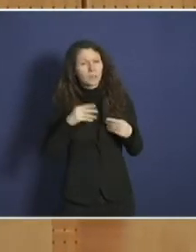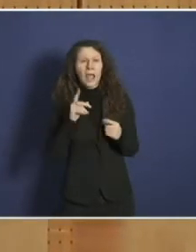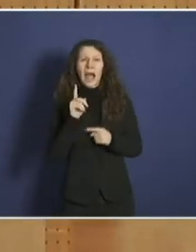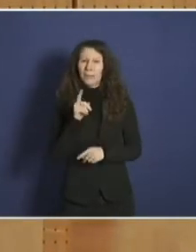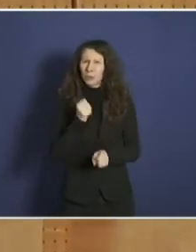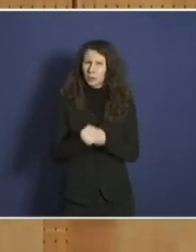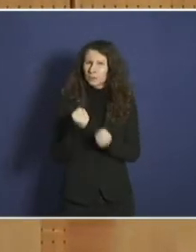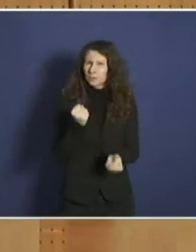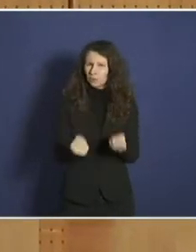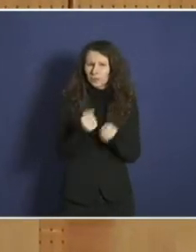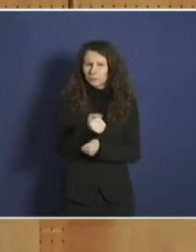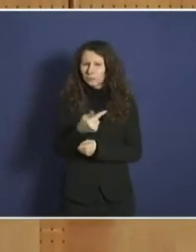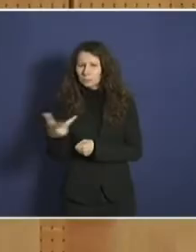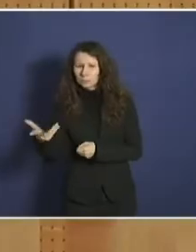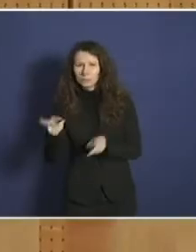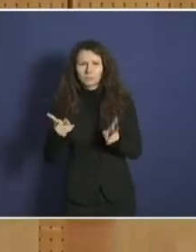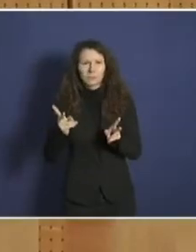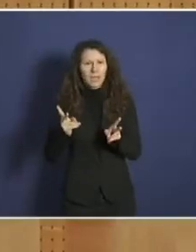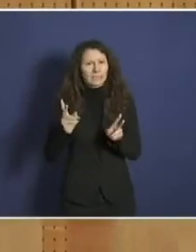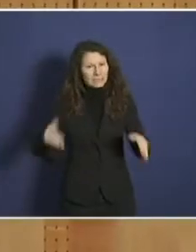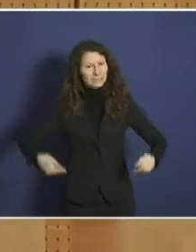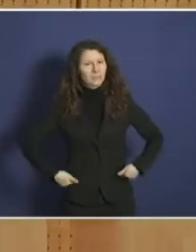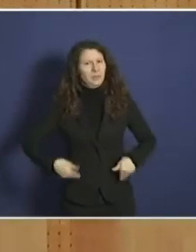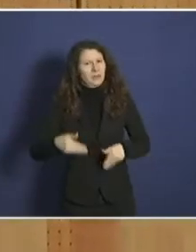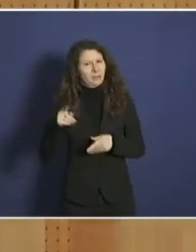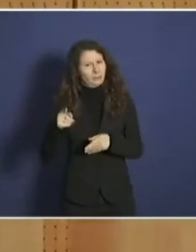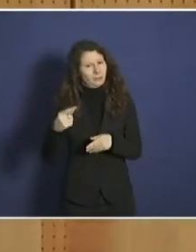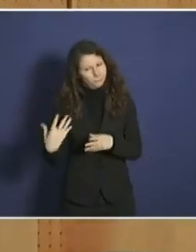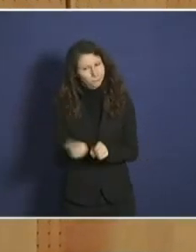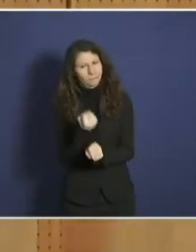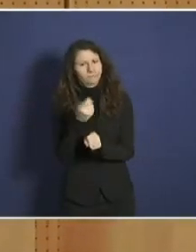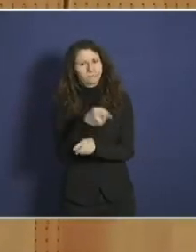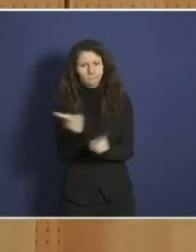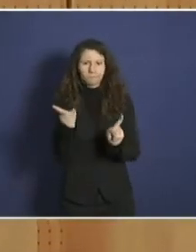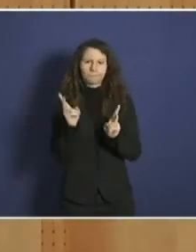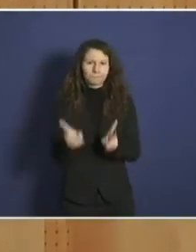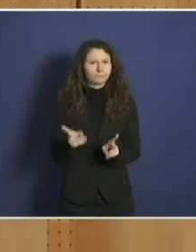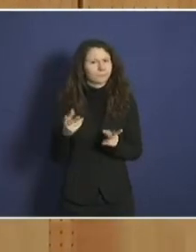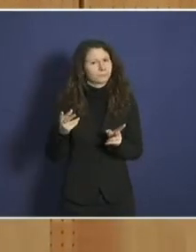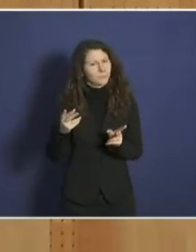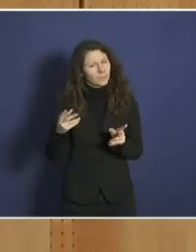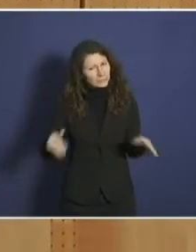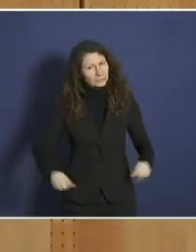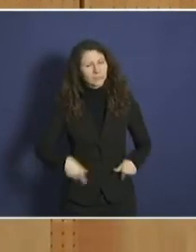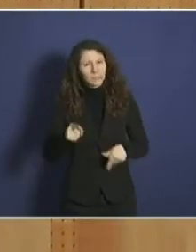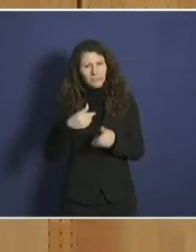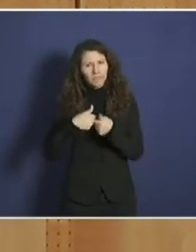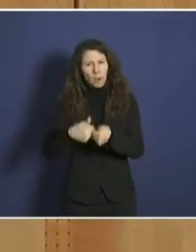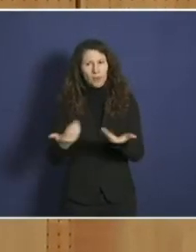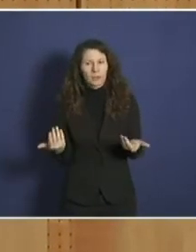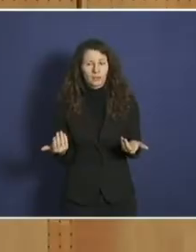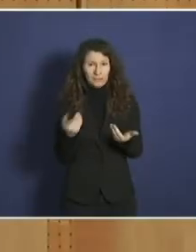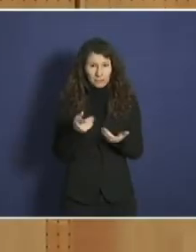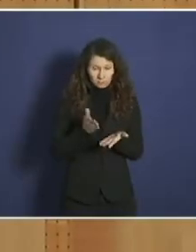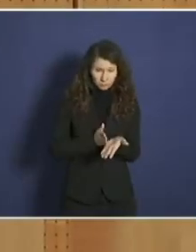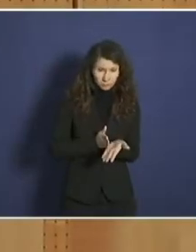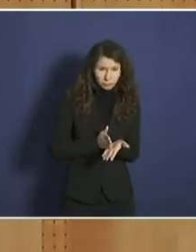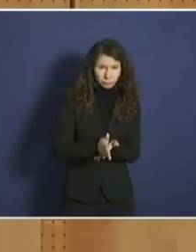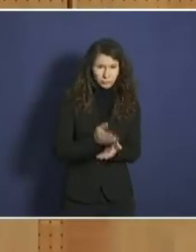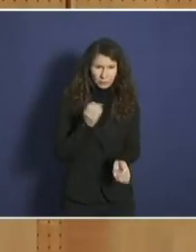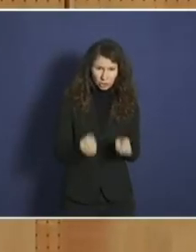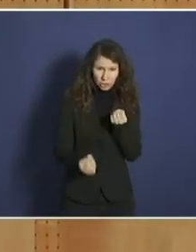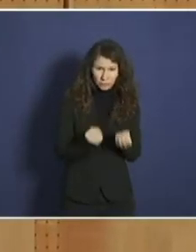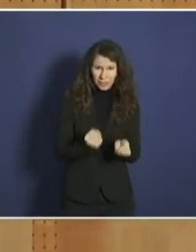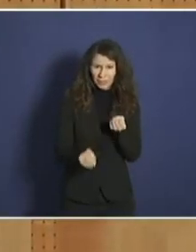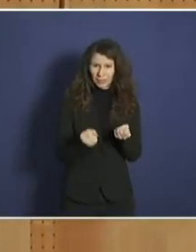einige zu disziplinieren. Wird es eigentlich schwieriger im Laufe der Pandemie, diese zu erklären und immer weiter zu Durchhalteparolen aufzurufen?